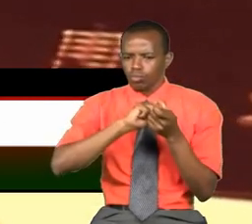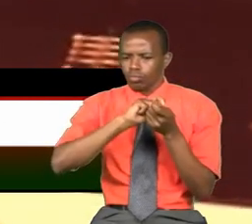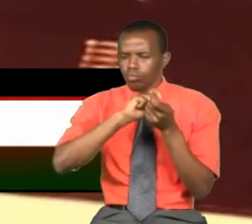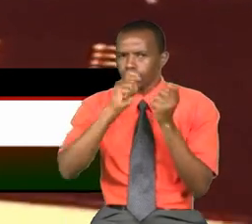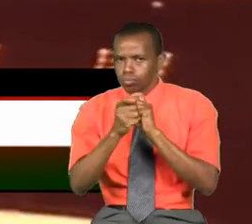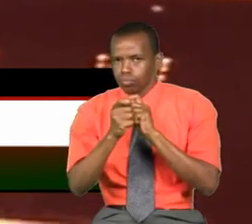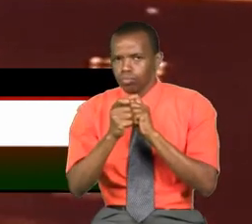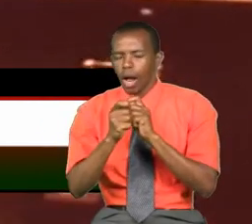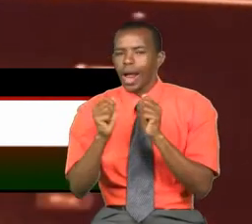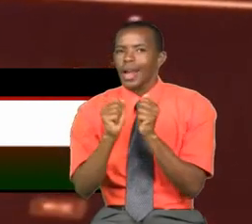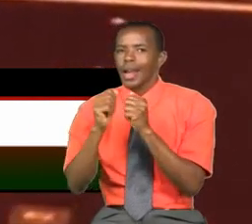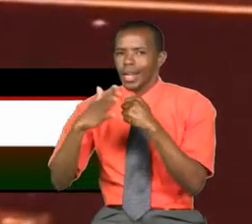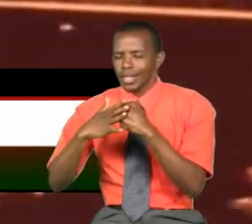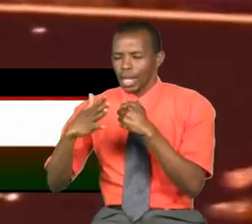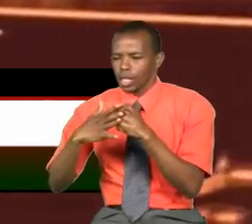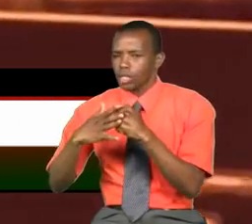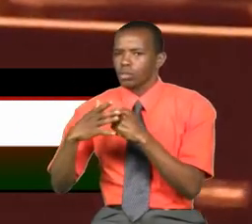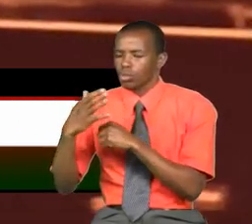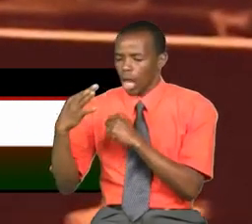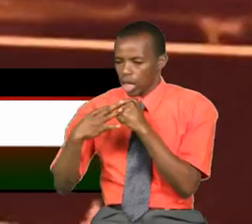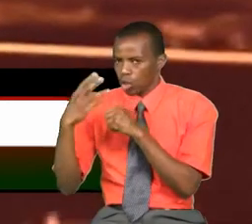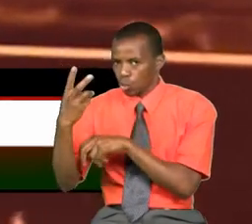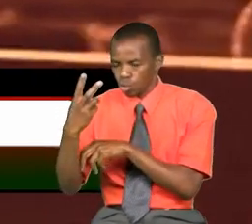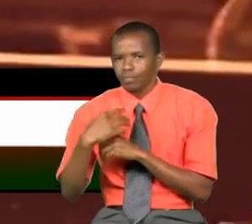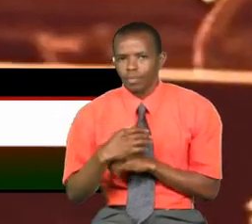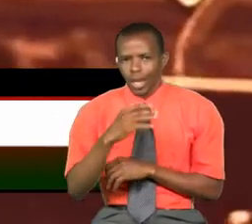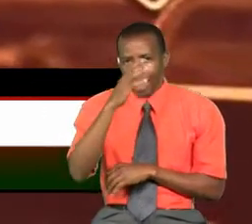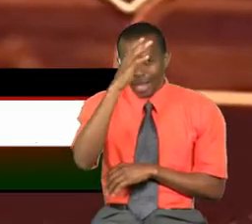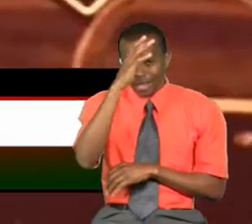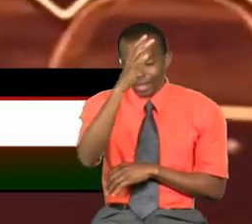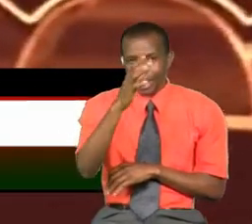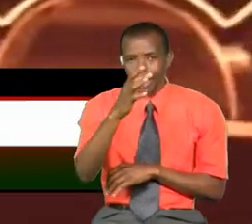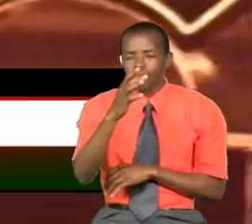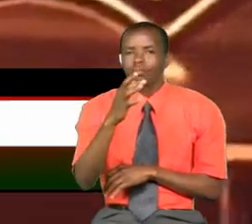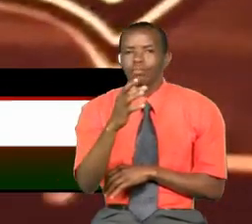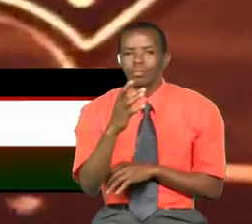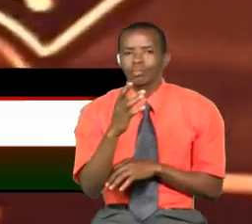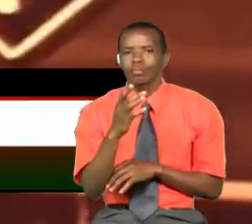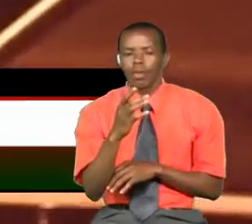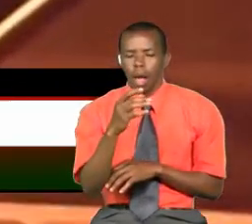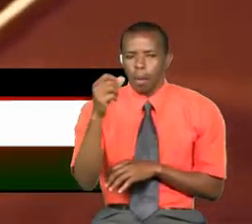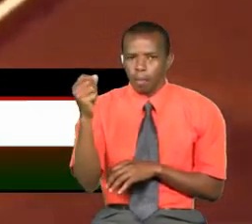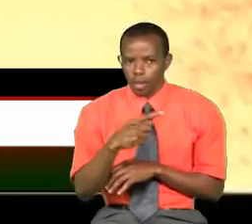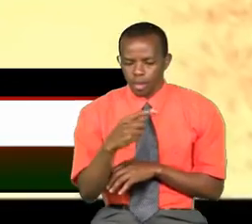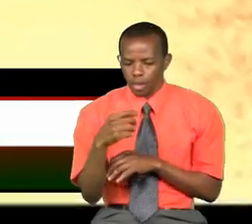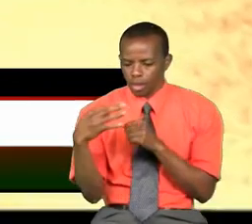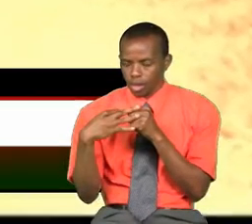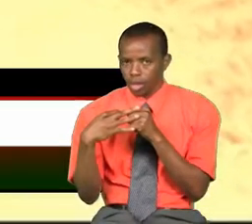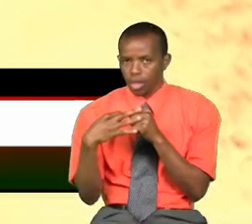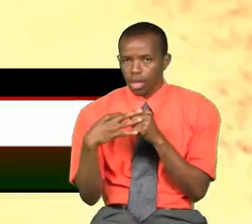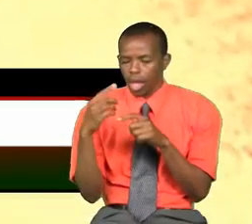the 1982 coup. Ilikuwa ni Jumapili, tarehe mosi, mwezi wa nane,